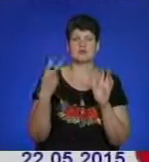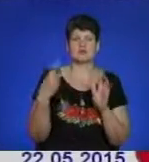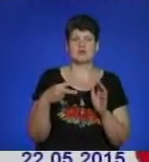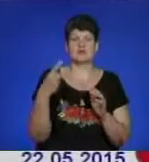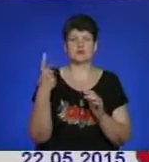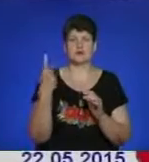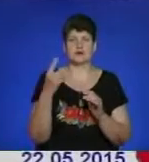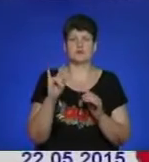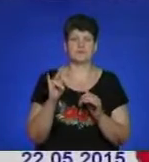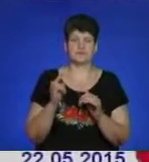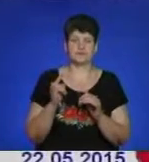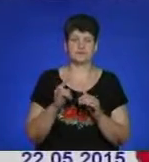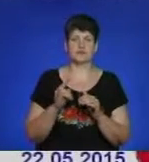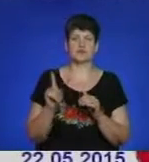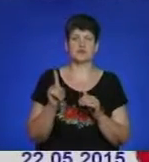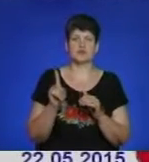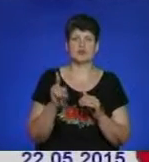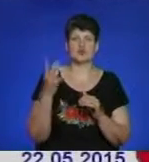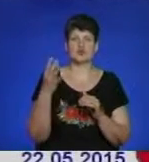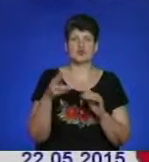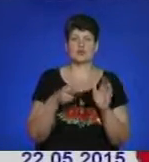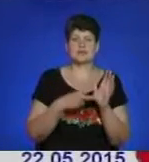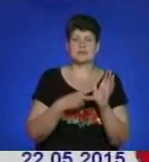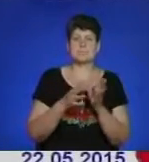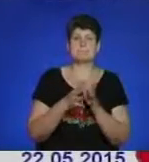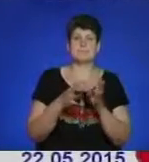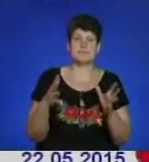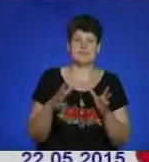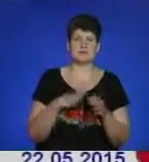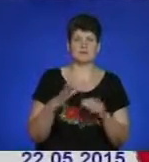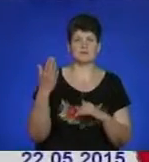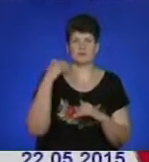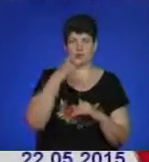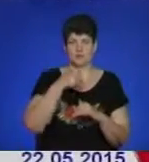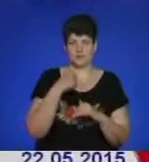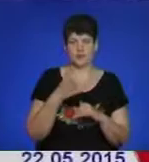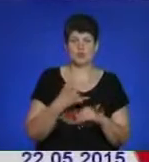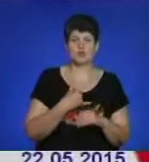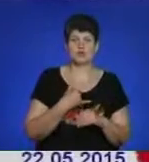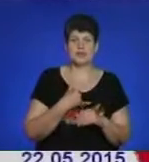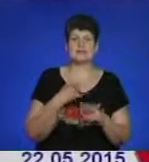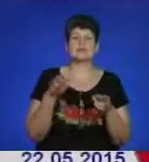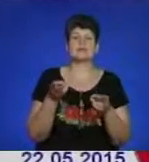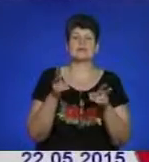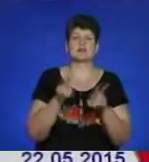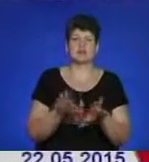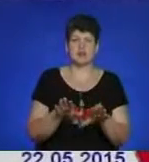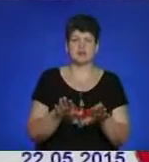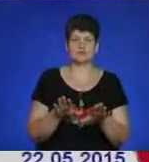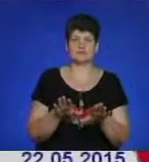2721 немовля, що на 47 більше, ніж попередньому році. У нас залишається